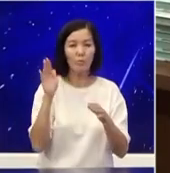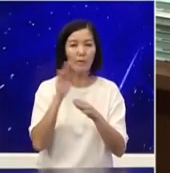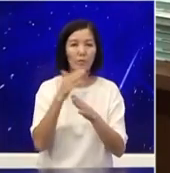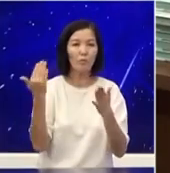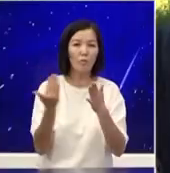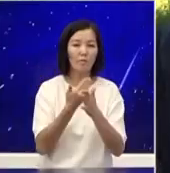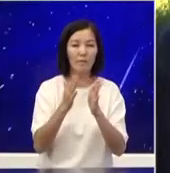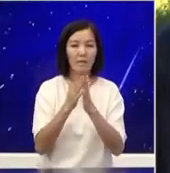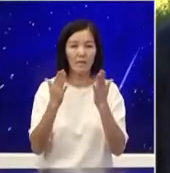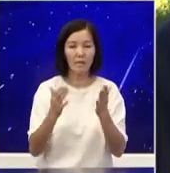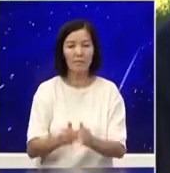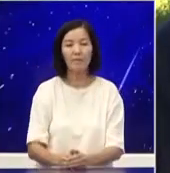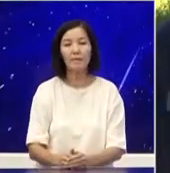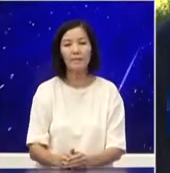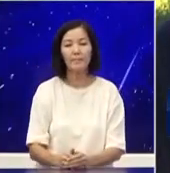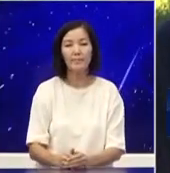новыми книгами.